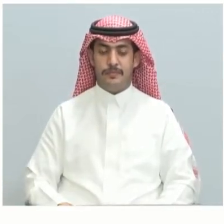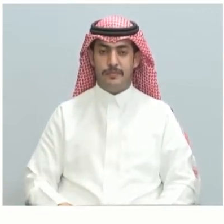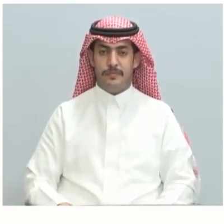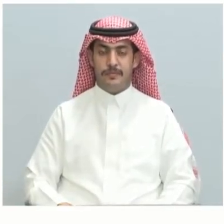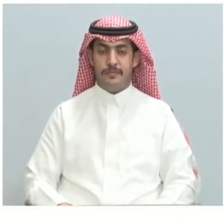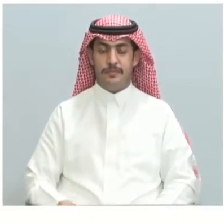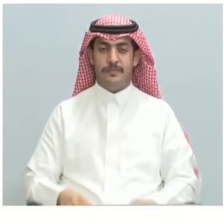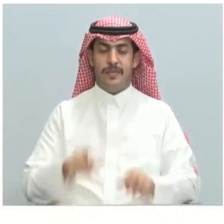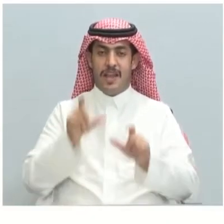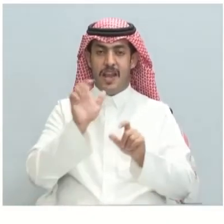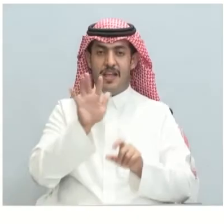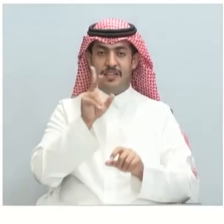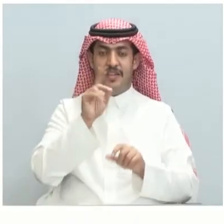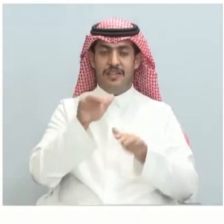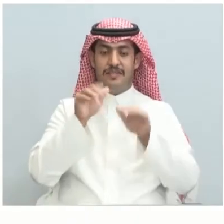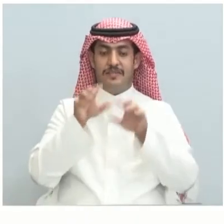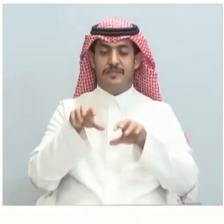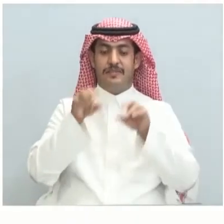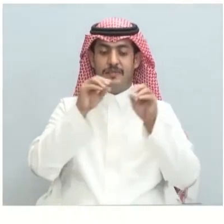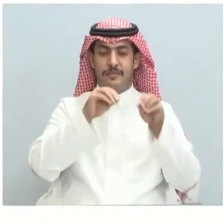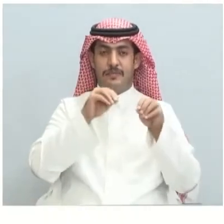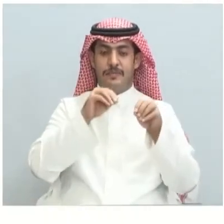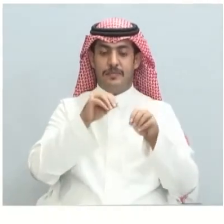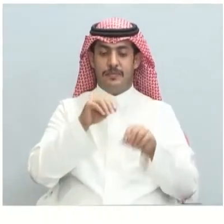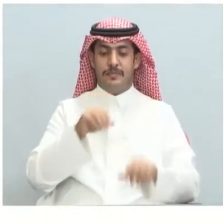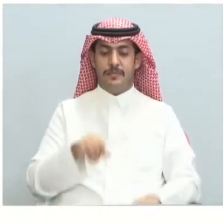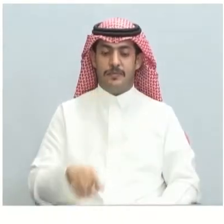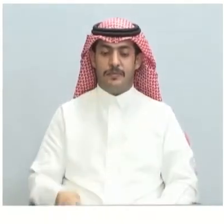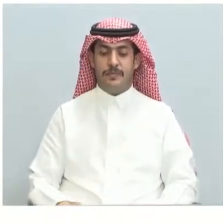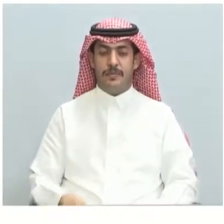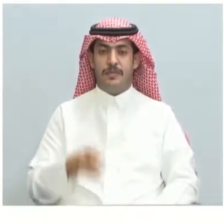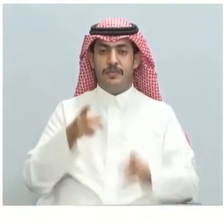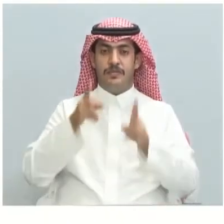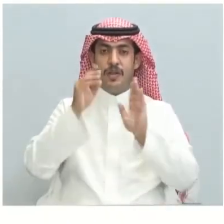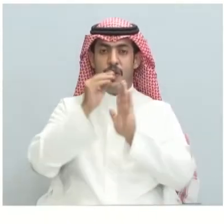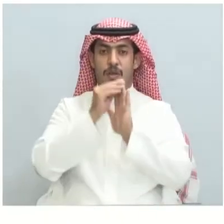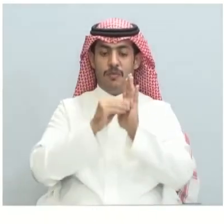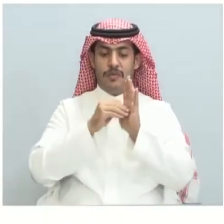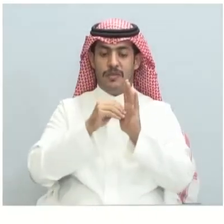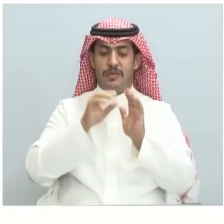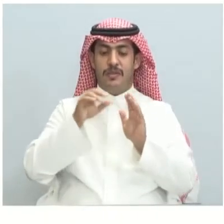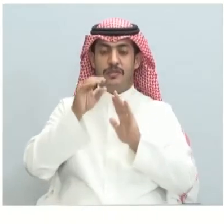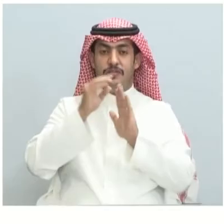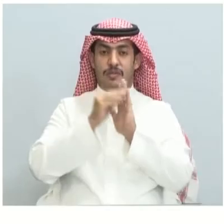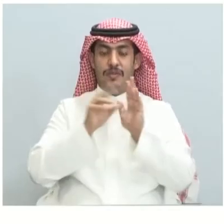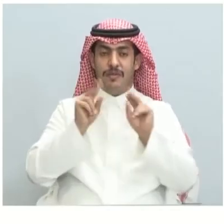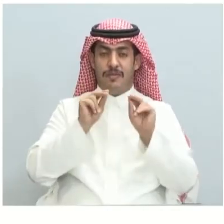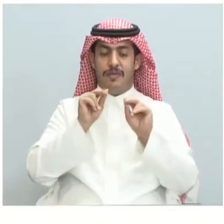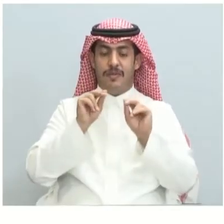ان نفذنا هذا النشاط الان سننتقل الى انشاء نموذج نموذج